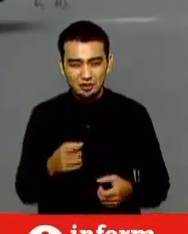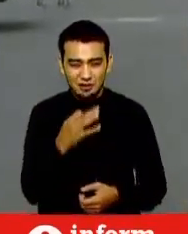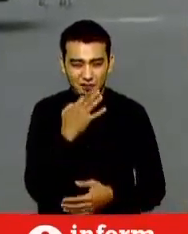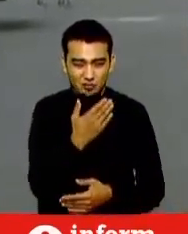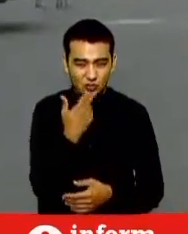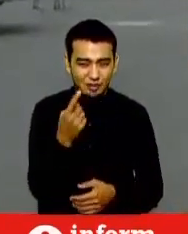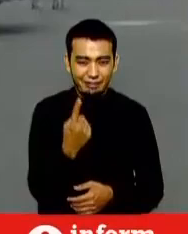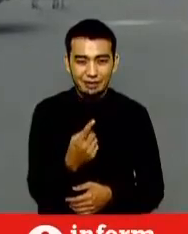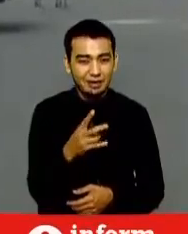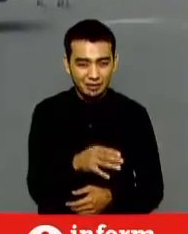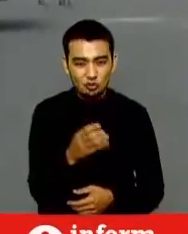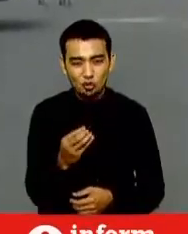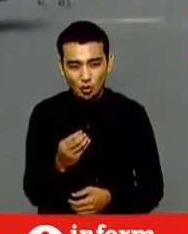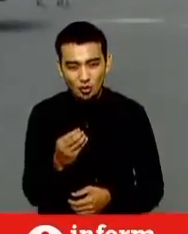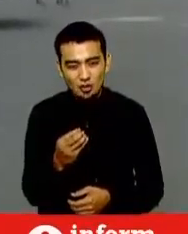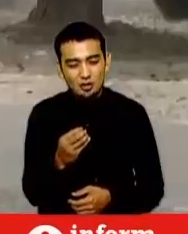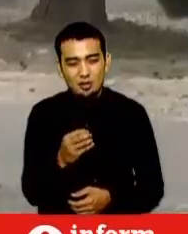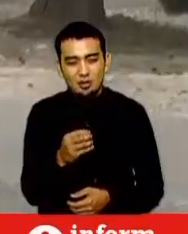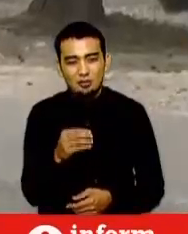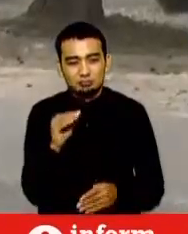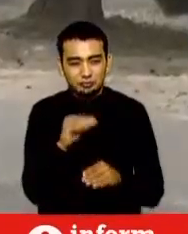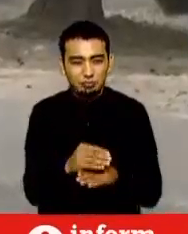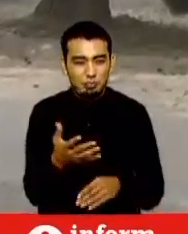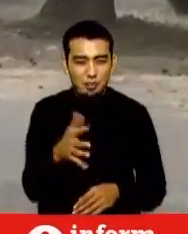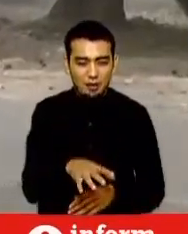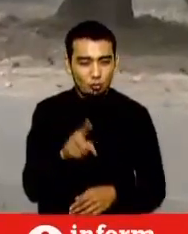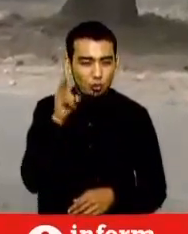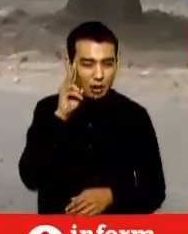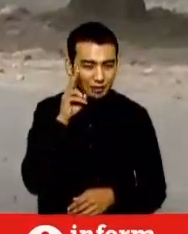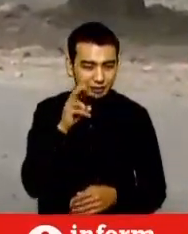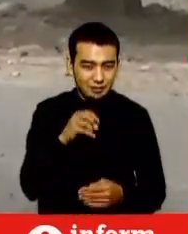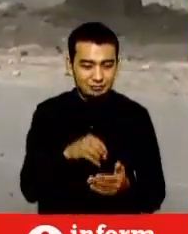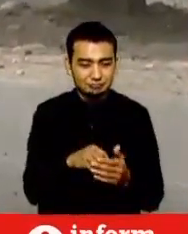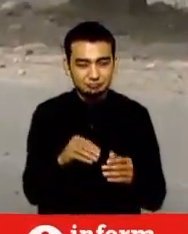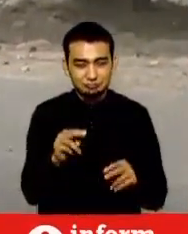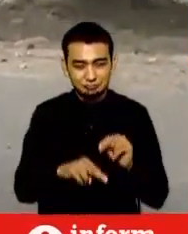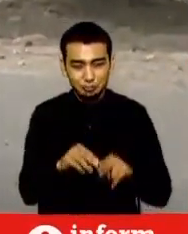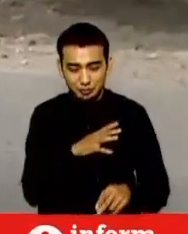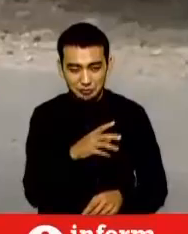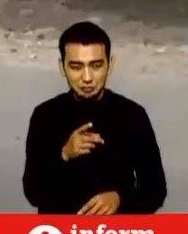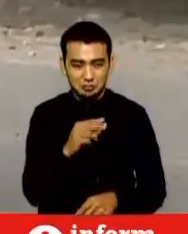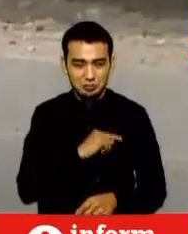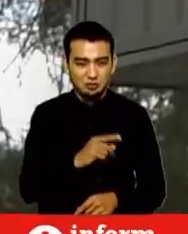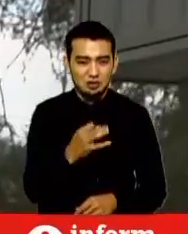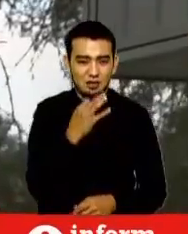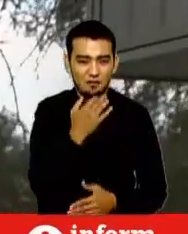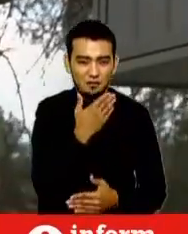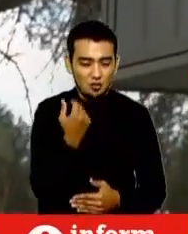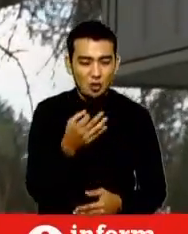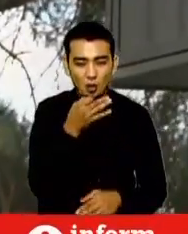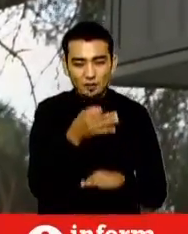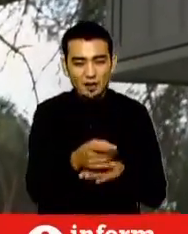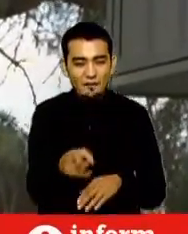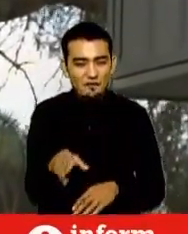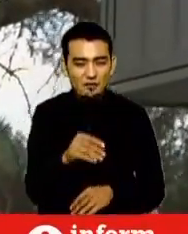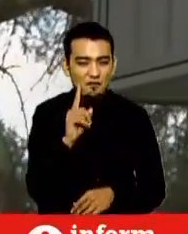тек болғана емес, ағымдағы жылы қалаға қойылған 5 модульді дәретхананың да жұмысы көңіл көншітпейді. Ал жауапты мамандар мұның барлығы уақытша